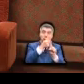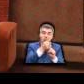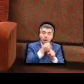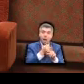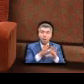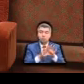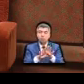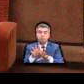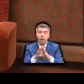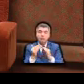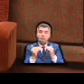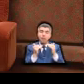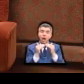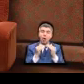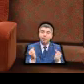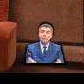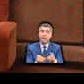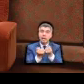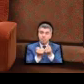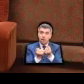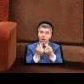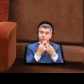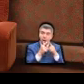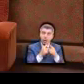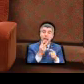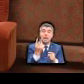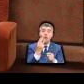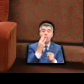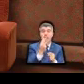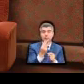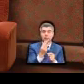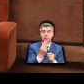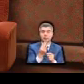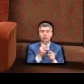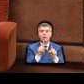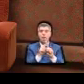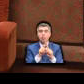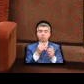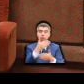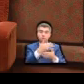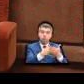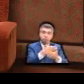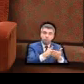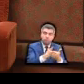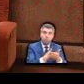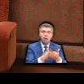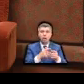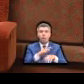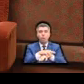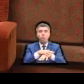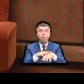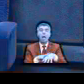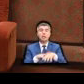السياسات التنموية المحلية. إذا 32 ناس دابا اكتمل التصور العام ديال الاختصاصات، الولاة،